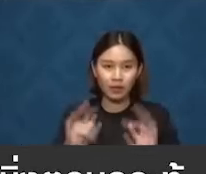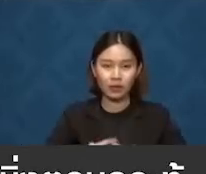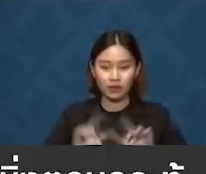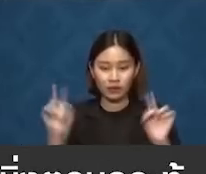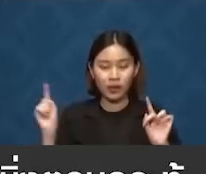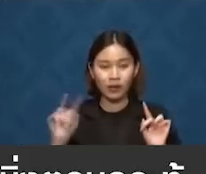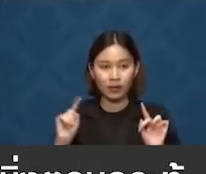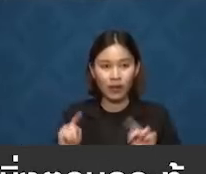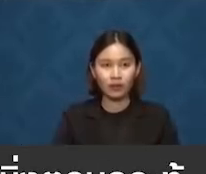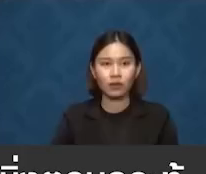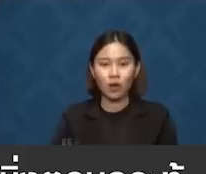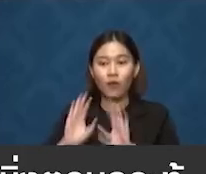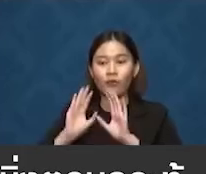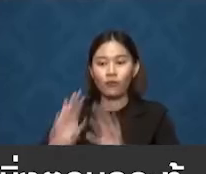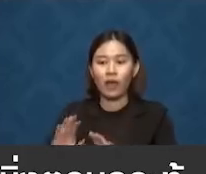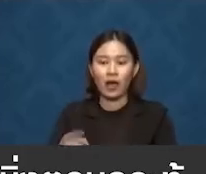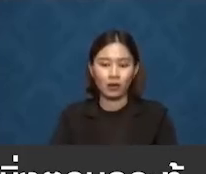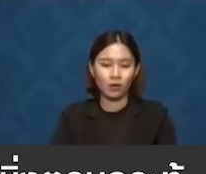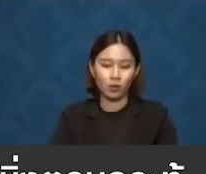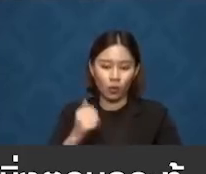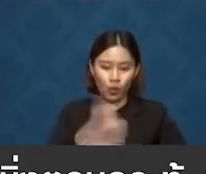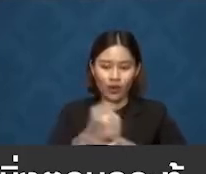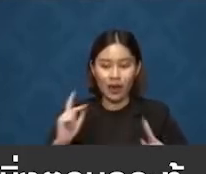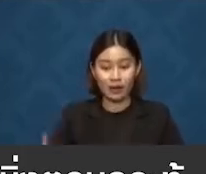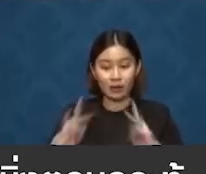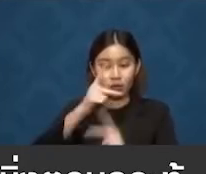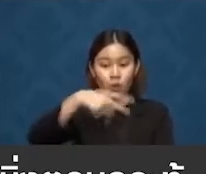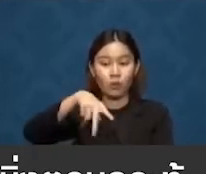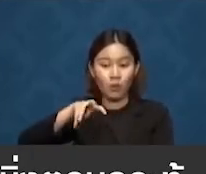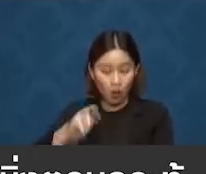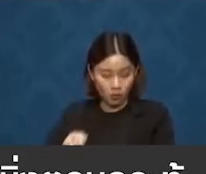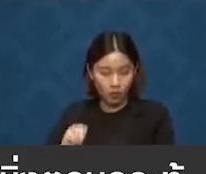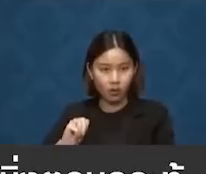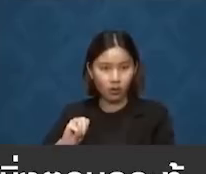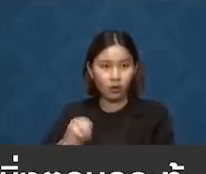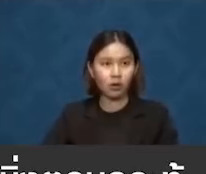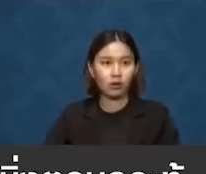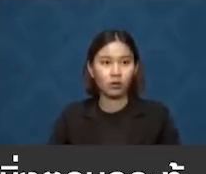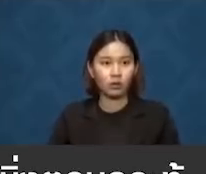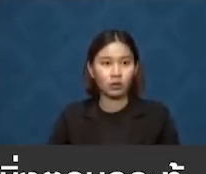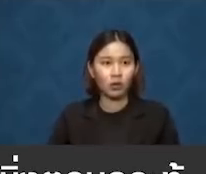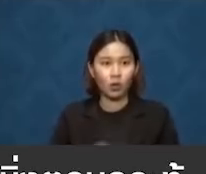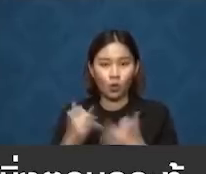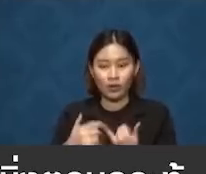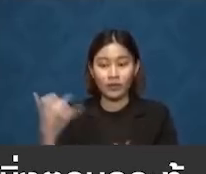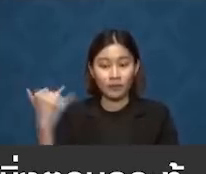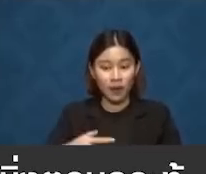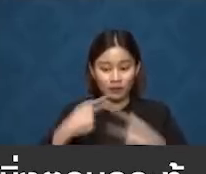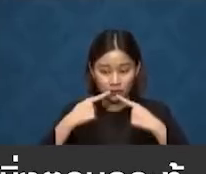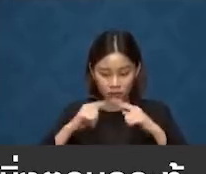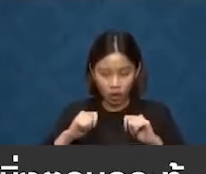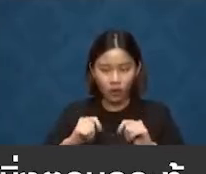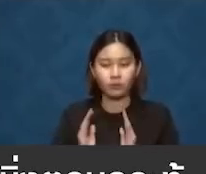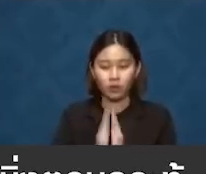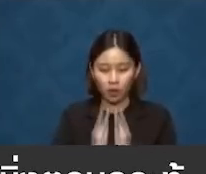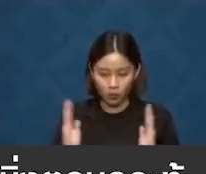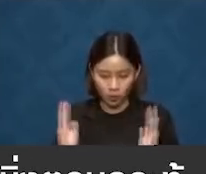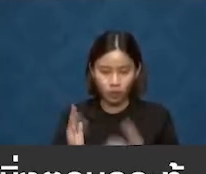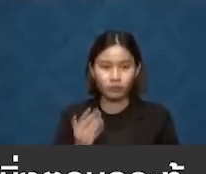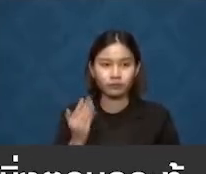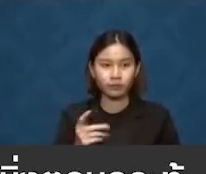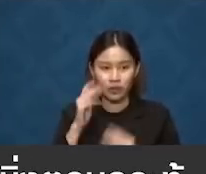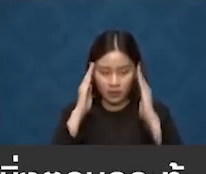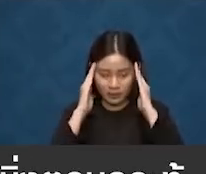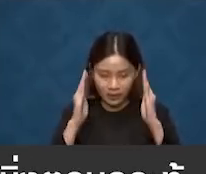ป้องกันและปราบปรามการค้ามนุษย์จึงต้องถามนายกตนถามถูกคนไม่ได้ถามผิด ก็คือวาทกรรมกันนะ